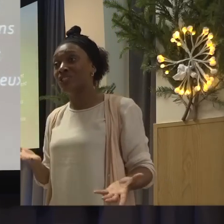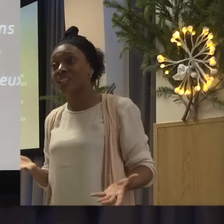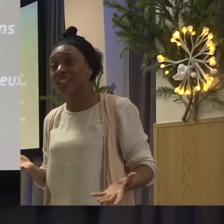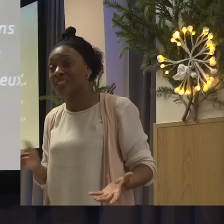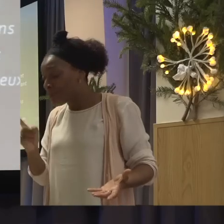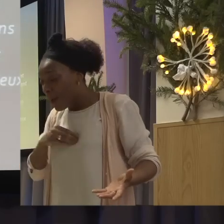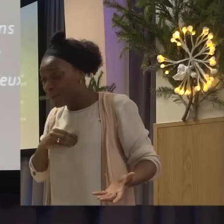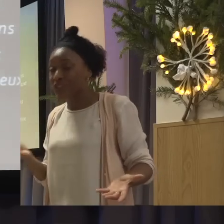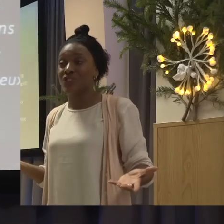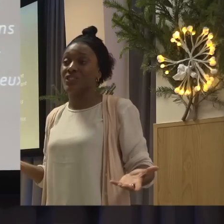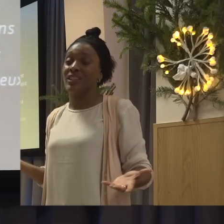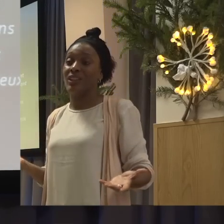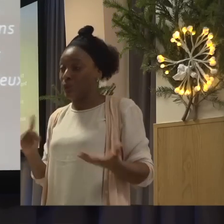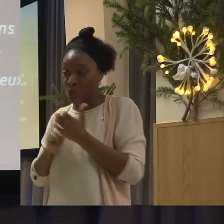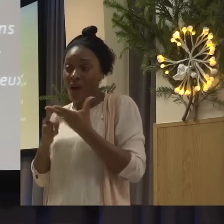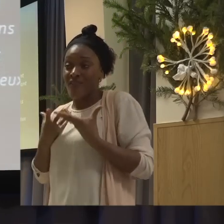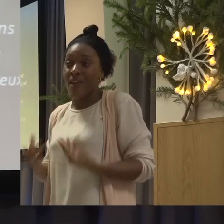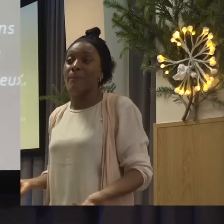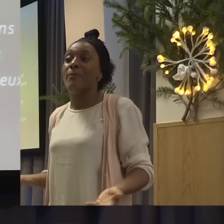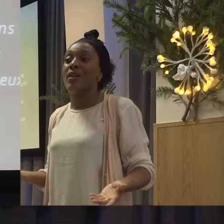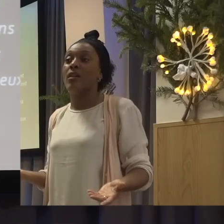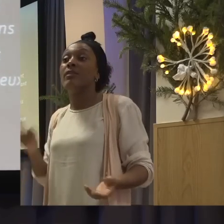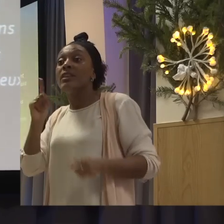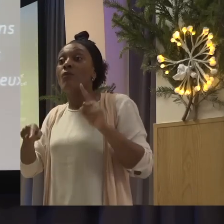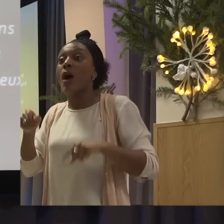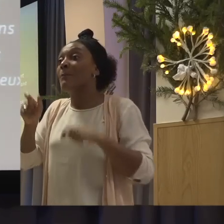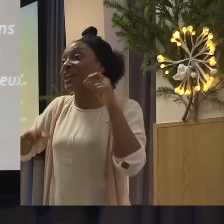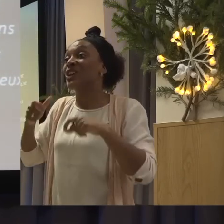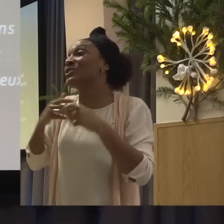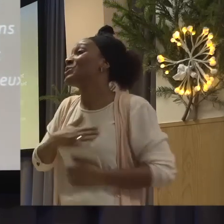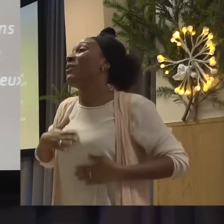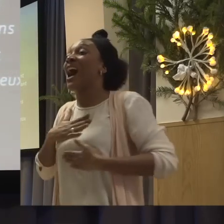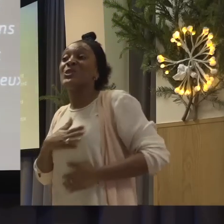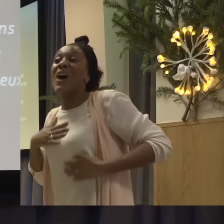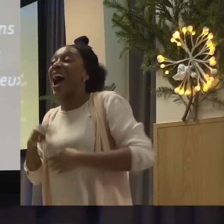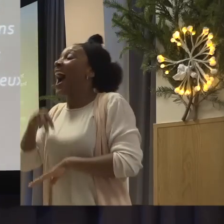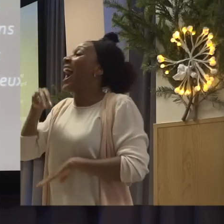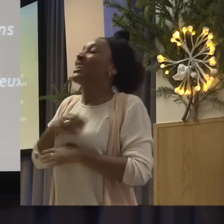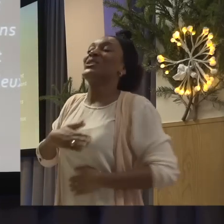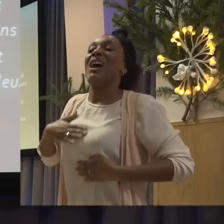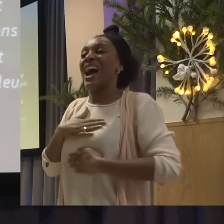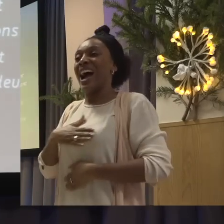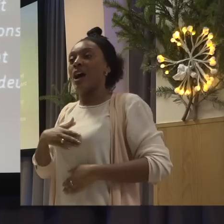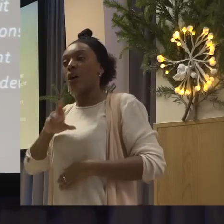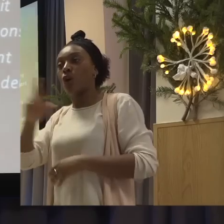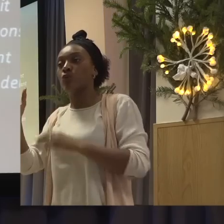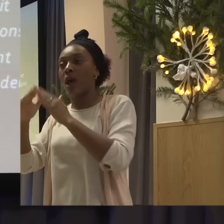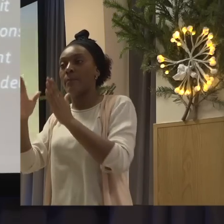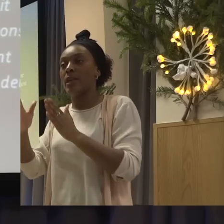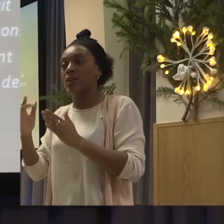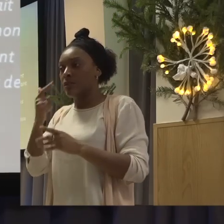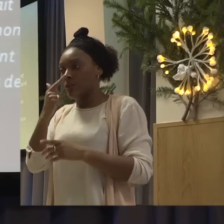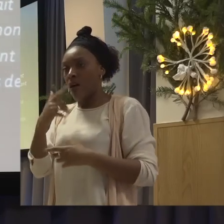Ou, vous savez, il y a des gens, après un moment de joie, vous rentrez à la maison, vous êtes pris par des crises de